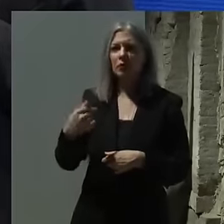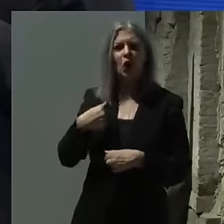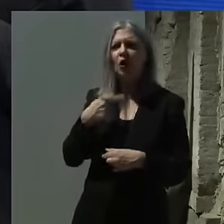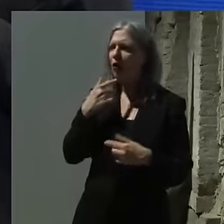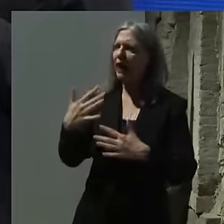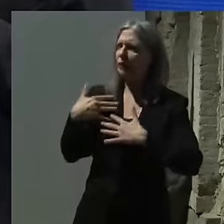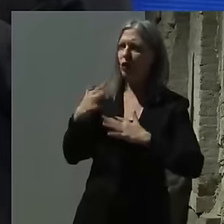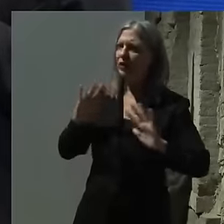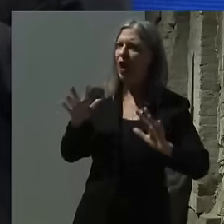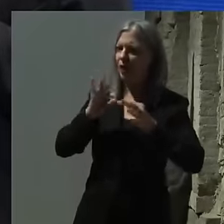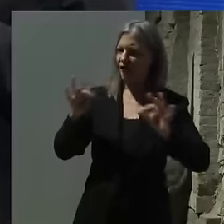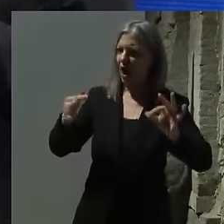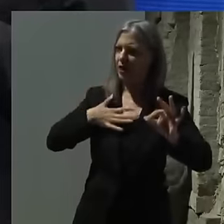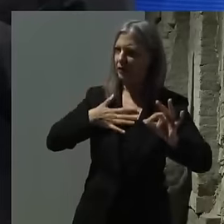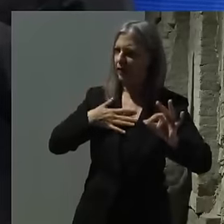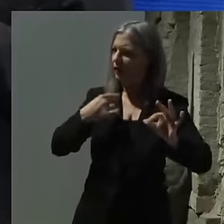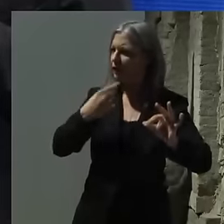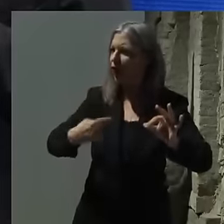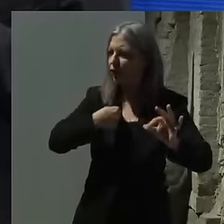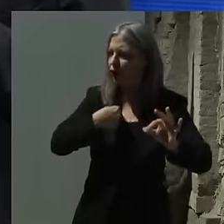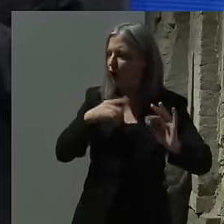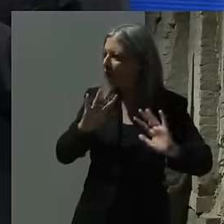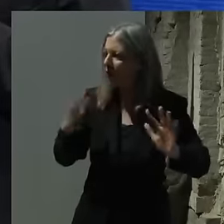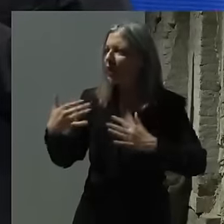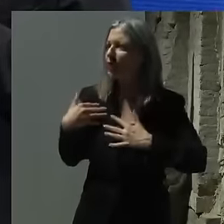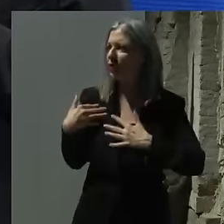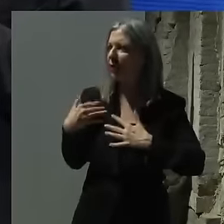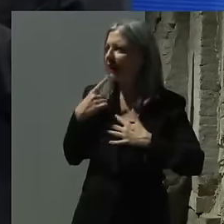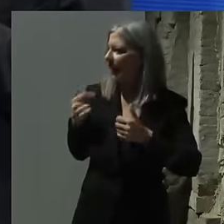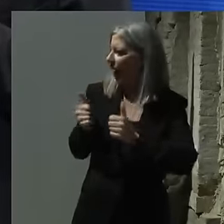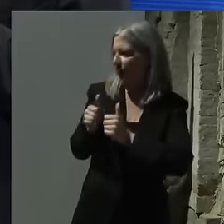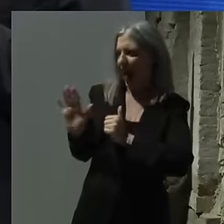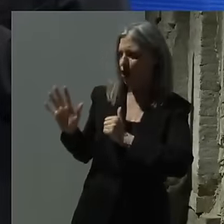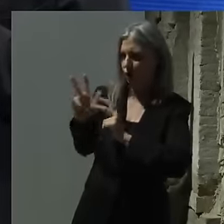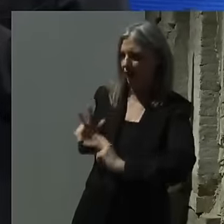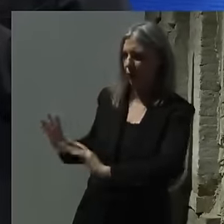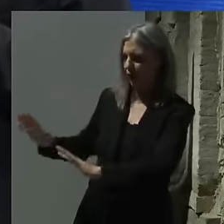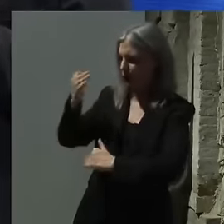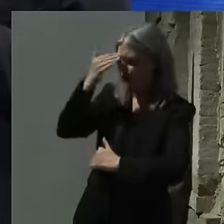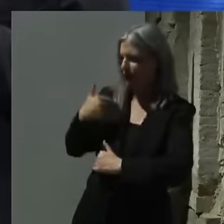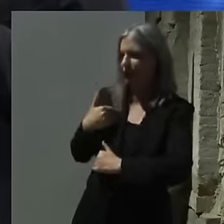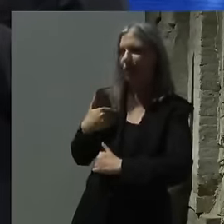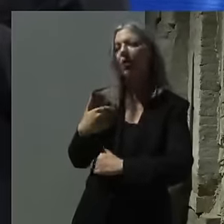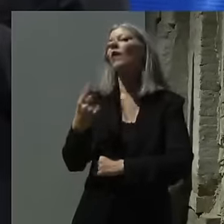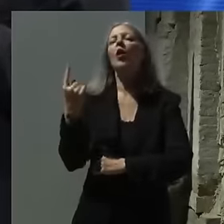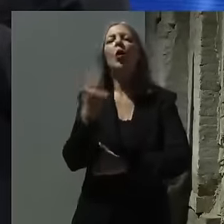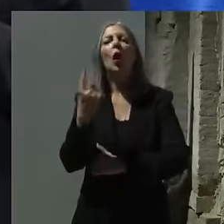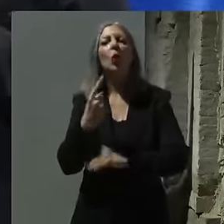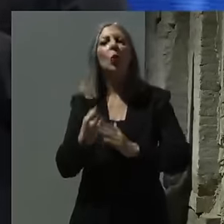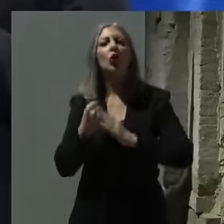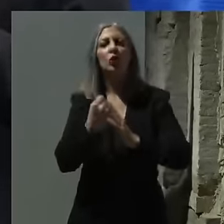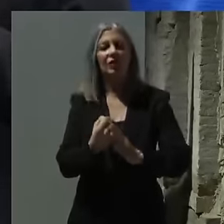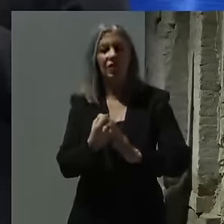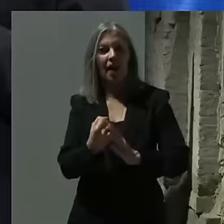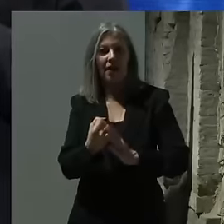la responsabilità, così si tranquillizza anche chi mi sta al fianco. Qualcuno sostiene, ma non qualcuno che passa per strada, lo